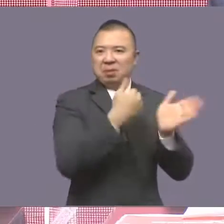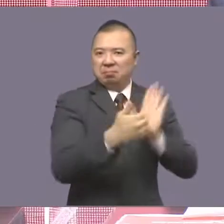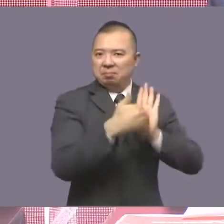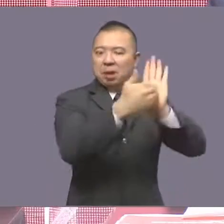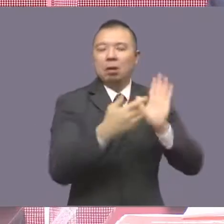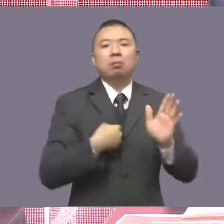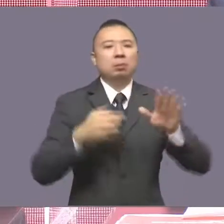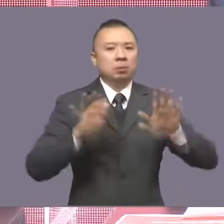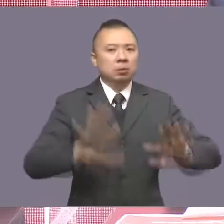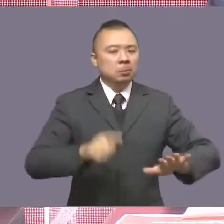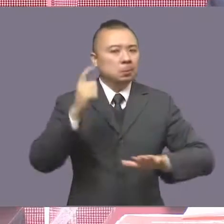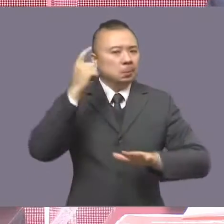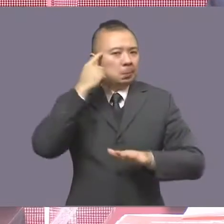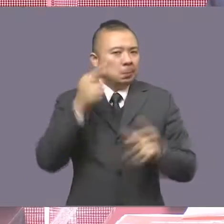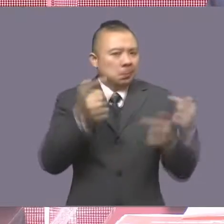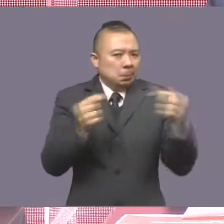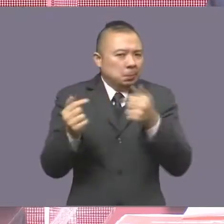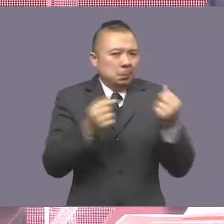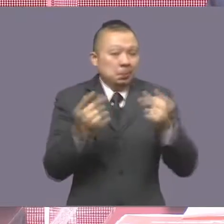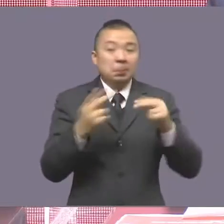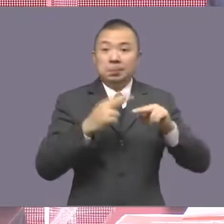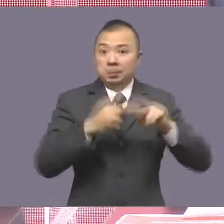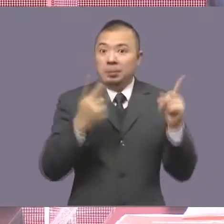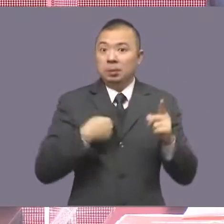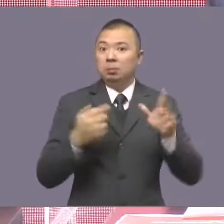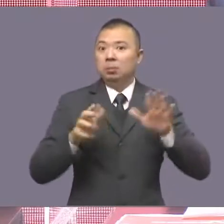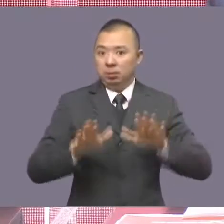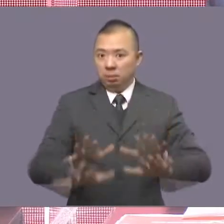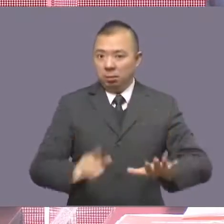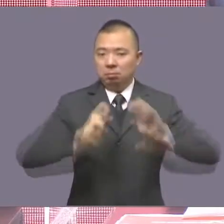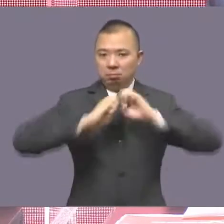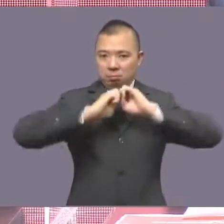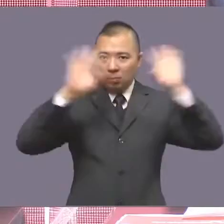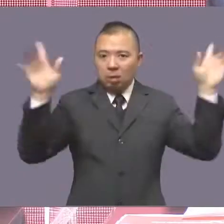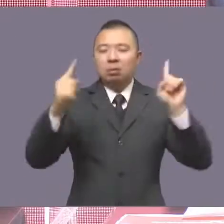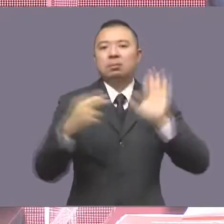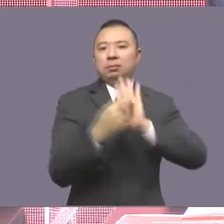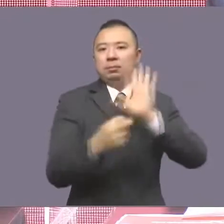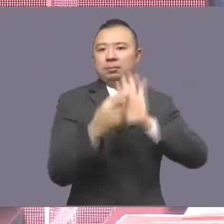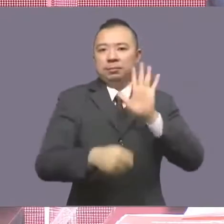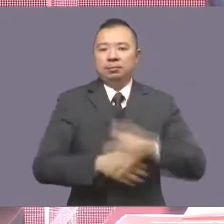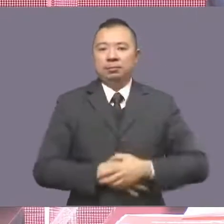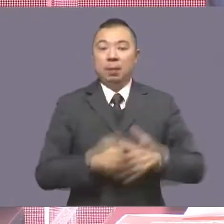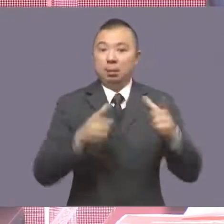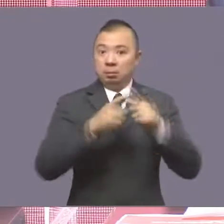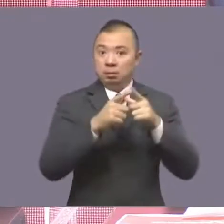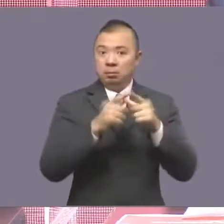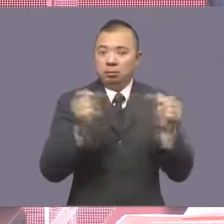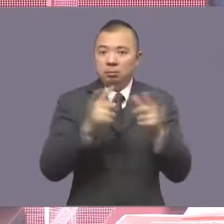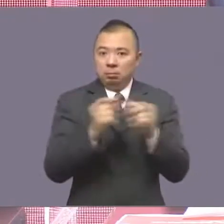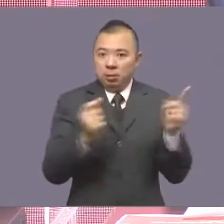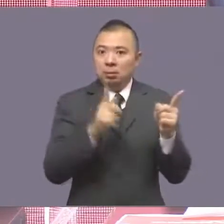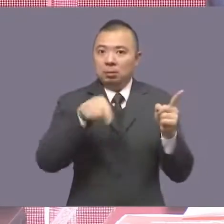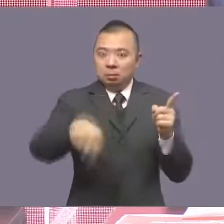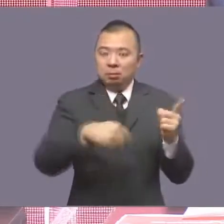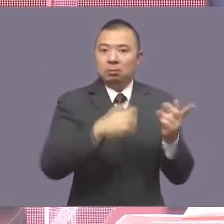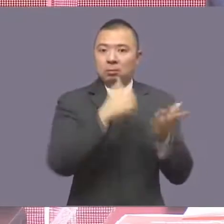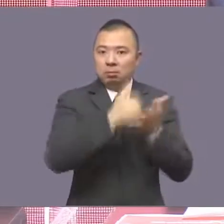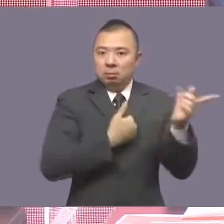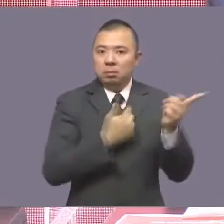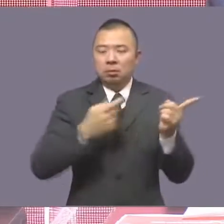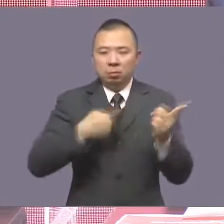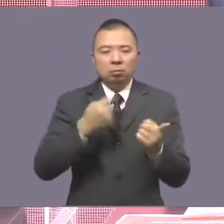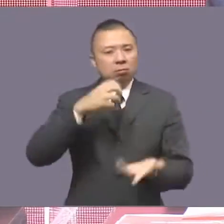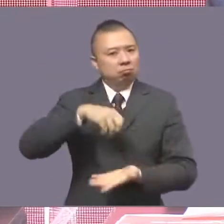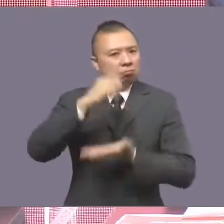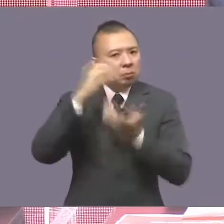会上，向国人同胞公开报告，正式且慎重地提出物行可行的